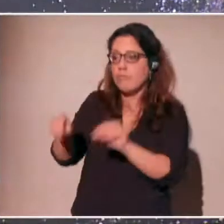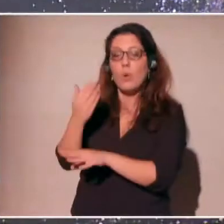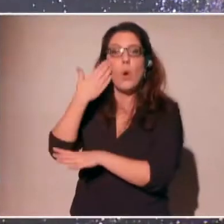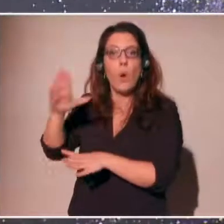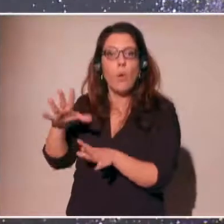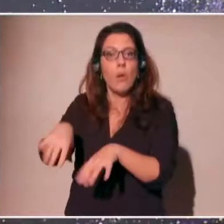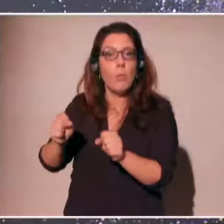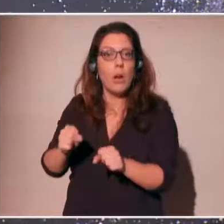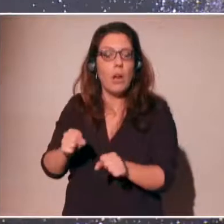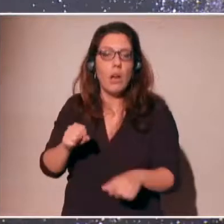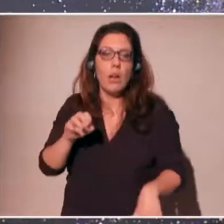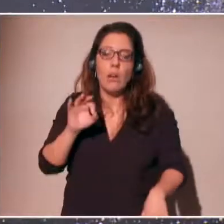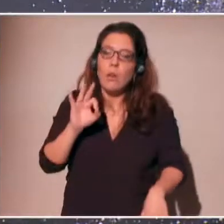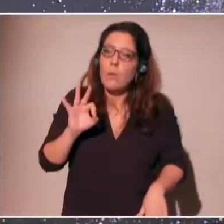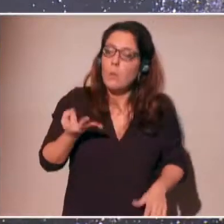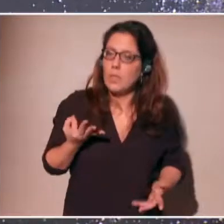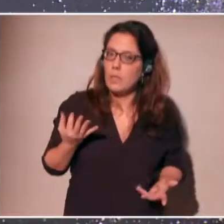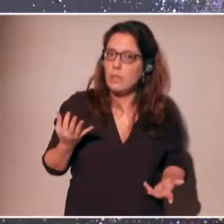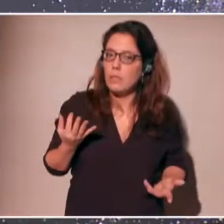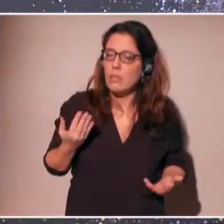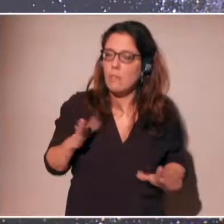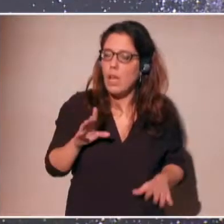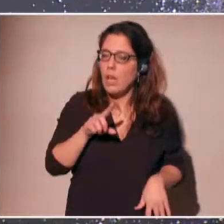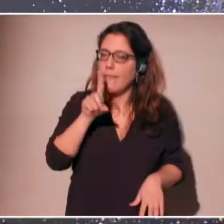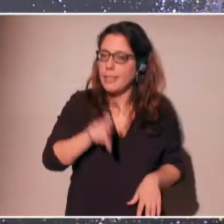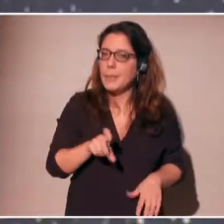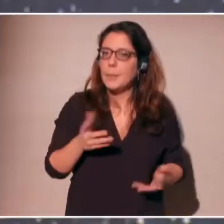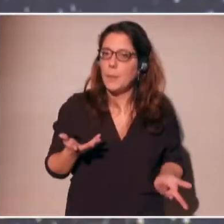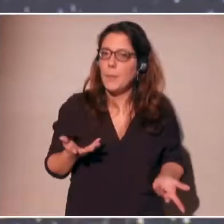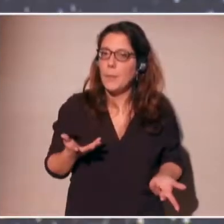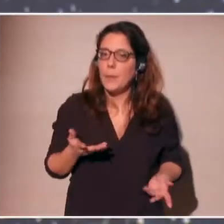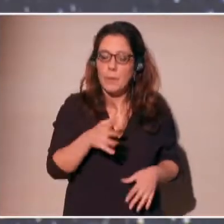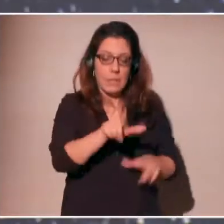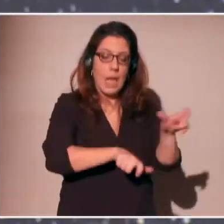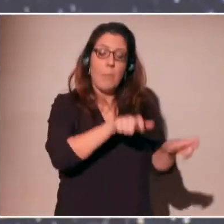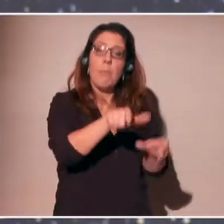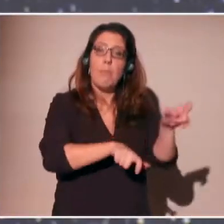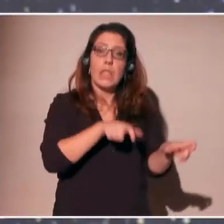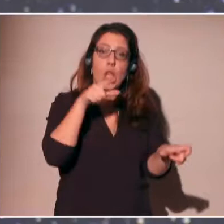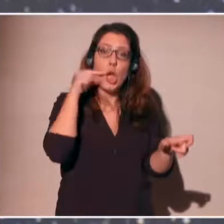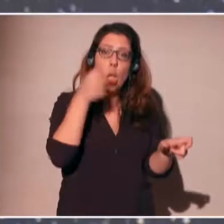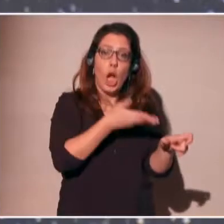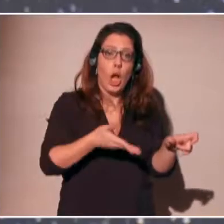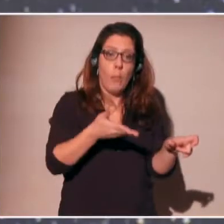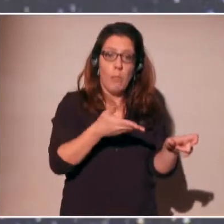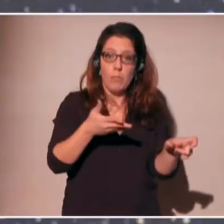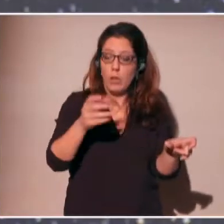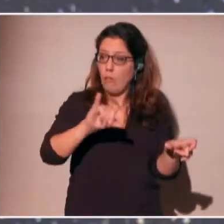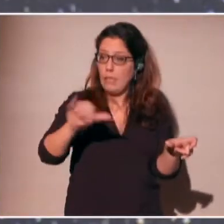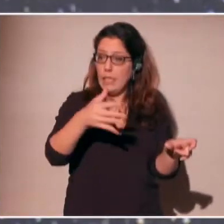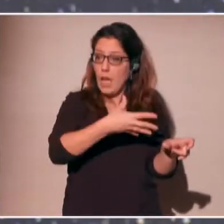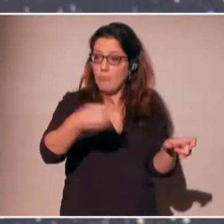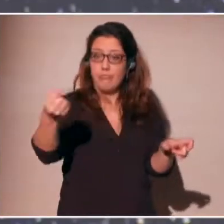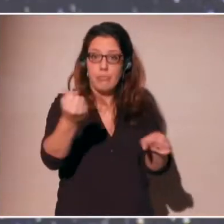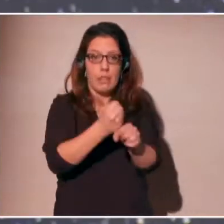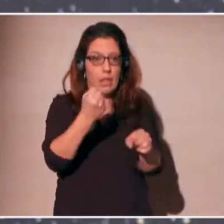se pose vraiment, c'est la suivante. Parmi ceux qui vont perdre leur emploi à cause de l'intelligence artificielle, combien